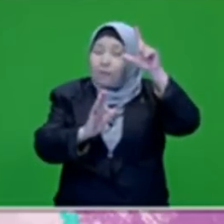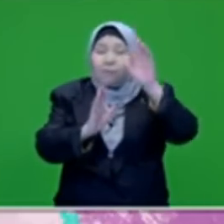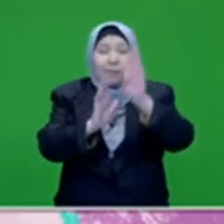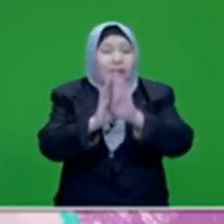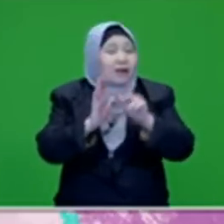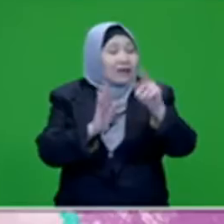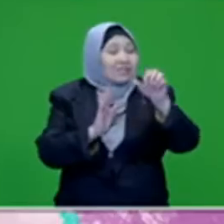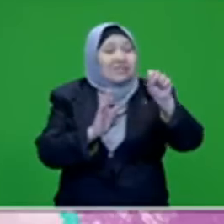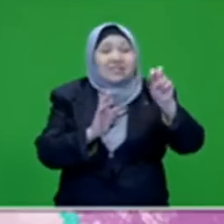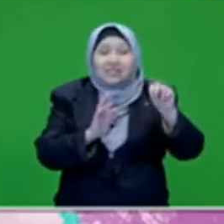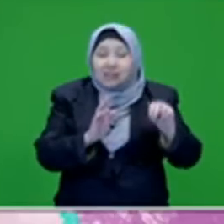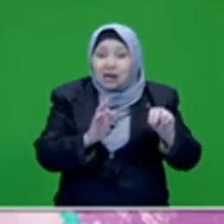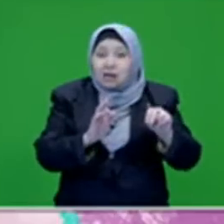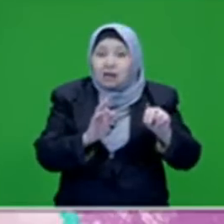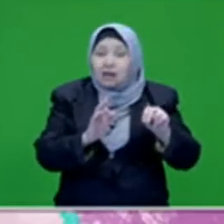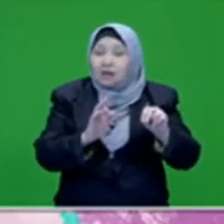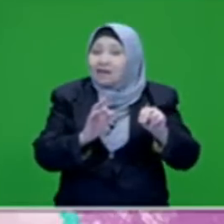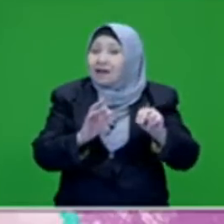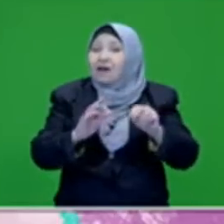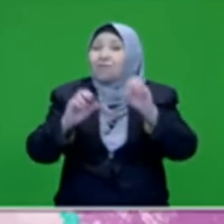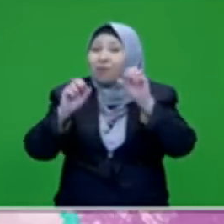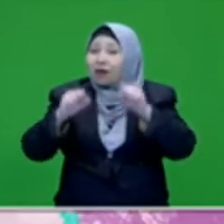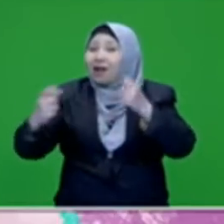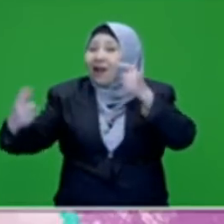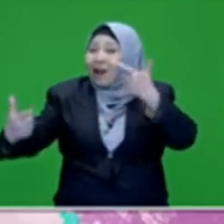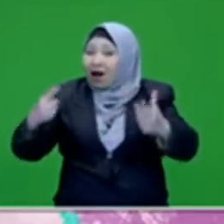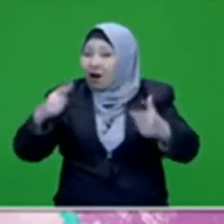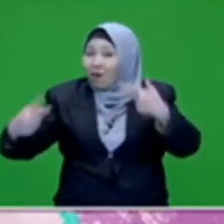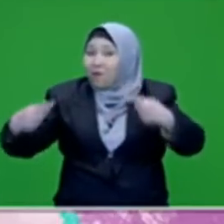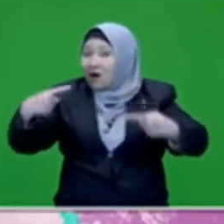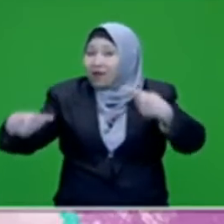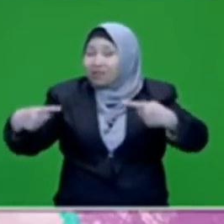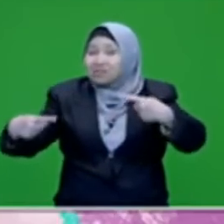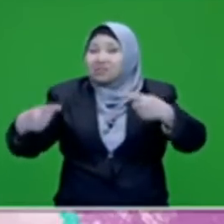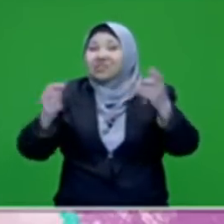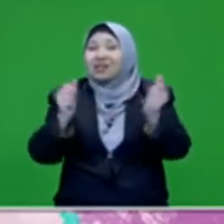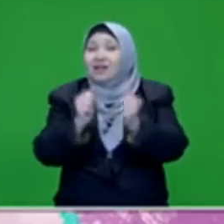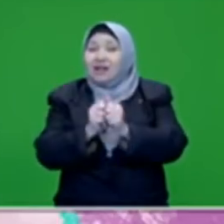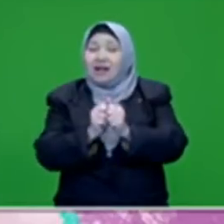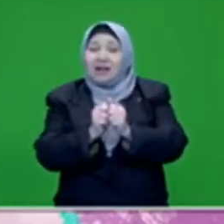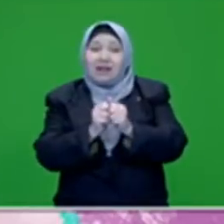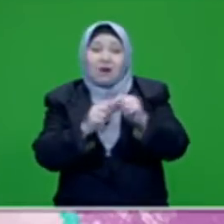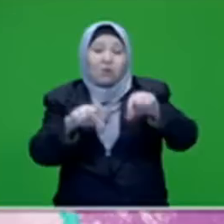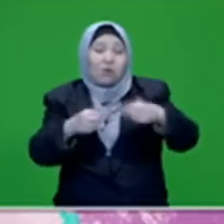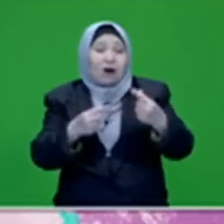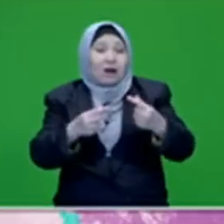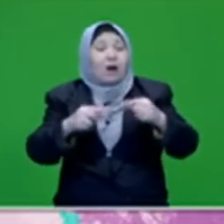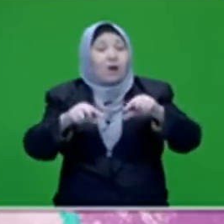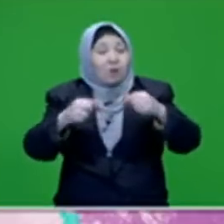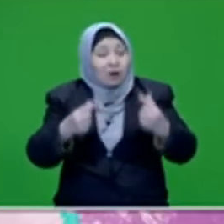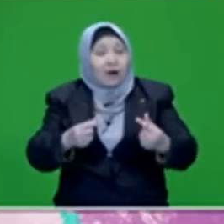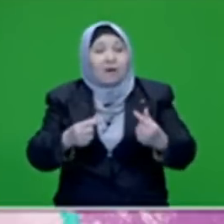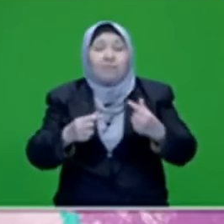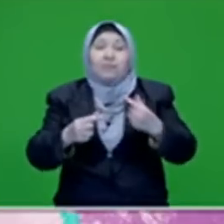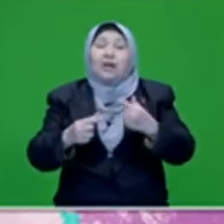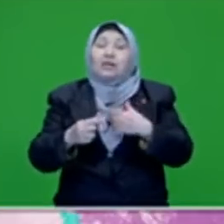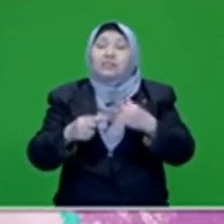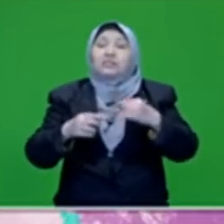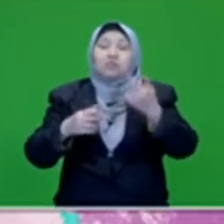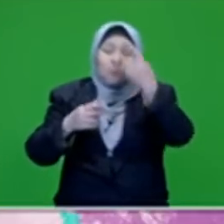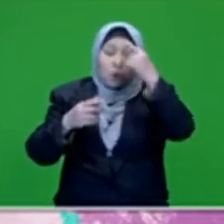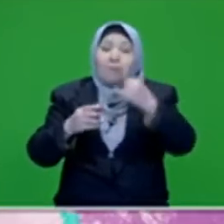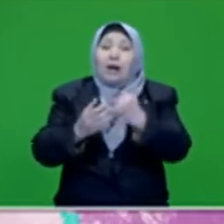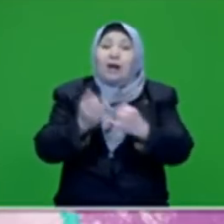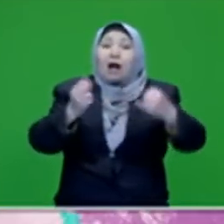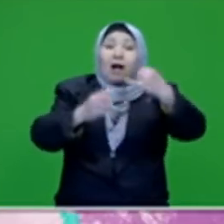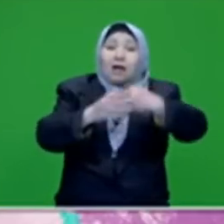berkesan mengatasi Al-Quran. So, ceduklah. So, program Quran Time ni adalah untuk melahirkan jiwa-jiwa yang burhan.